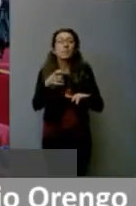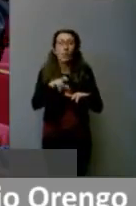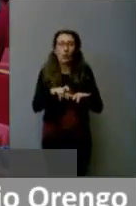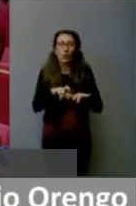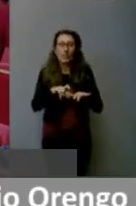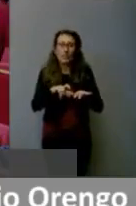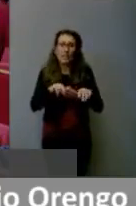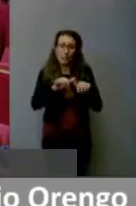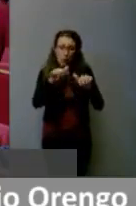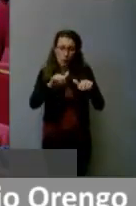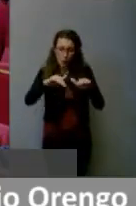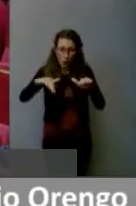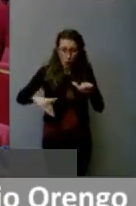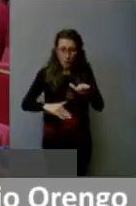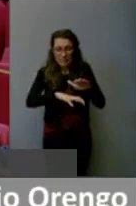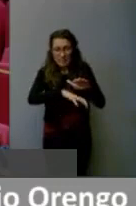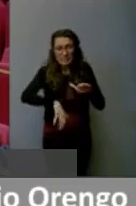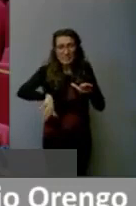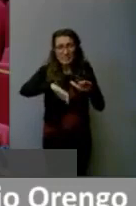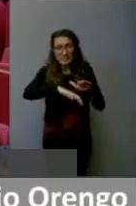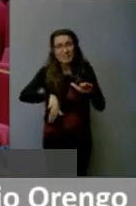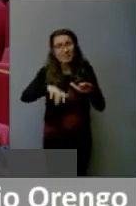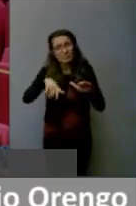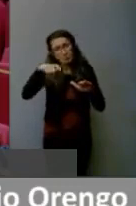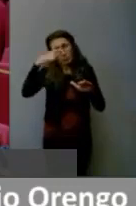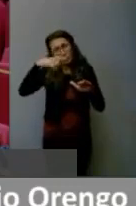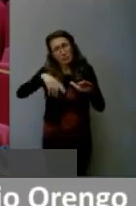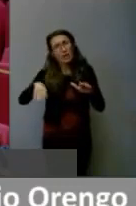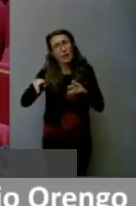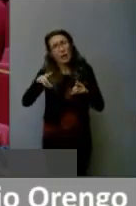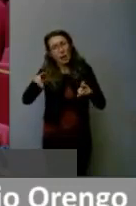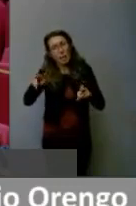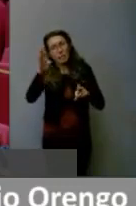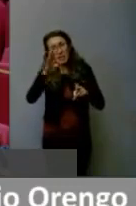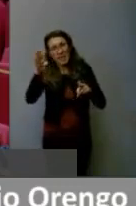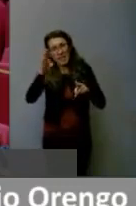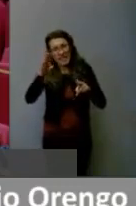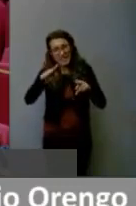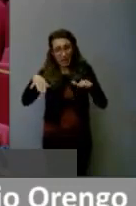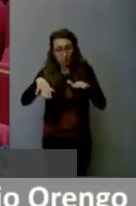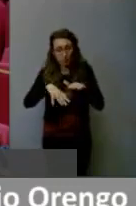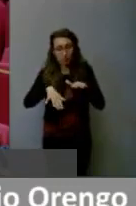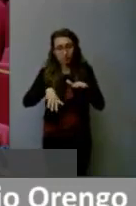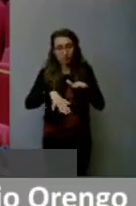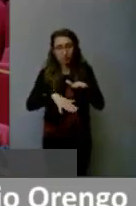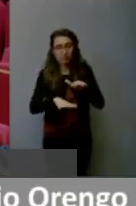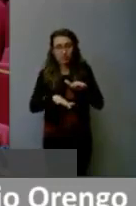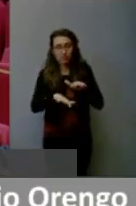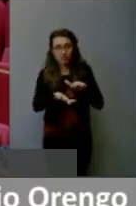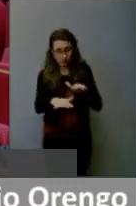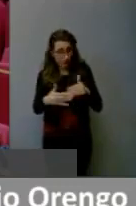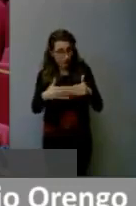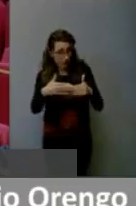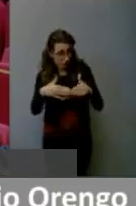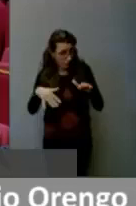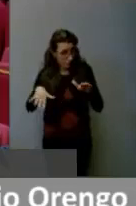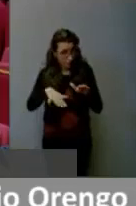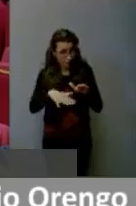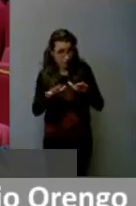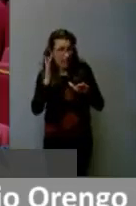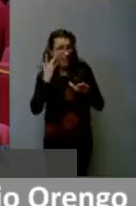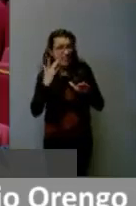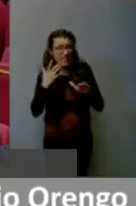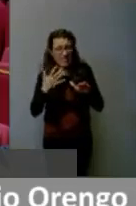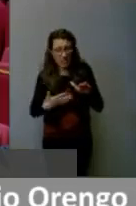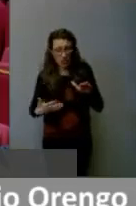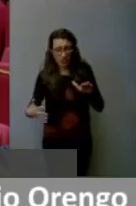del chiaramente Bisagno, del torrente Bisagno che è chiaramente circostante la strada stessa, o altrettanto